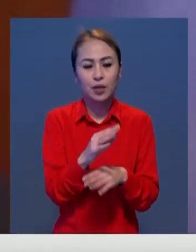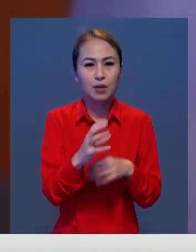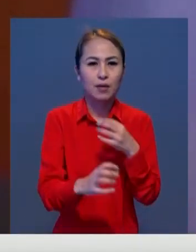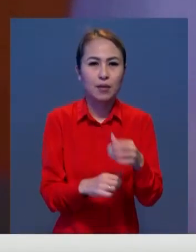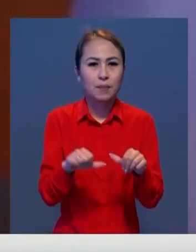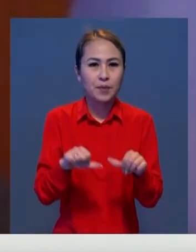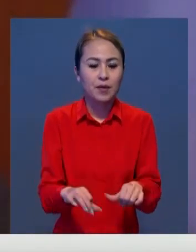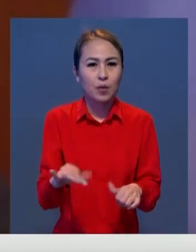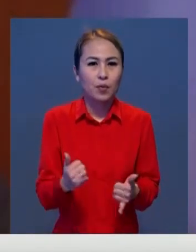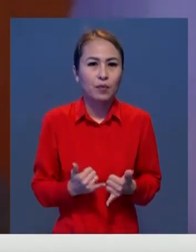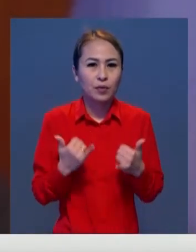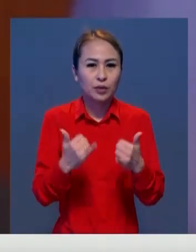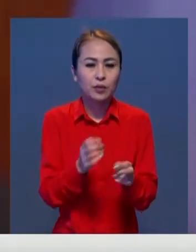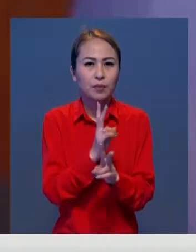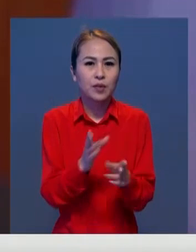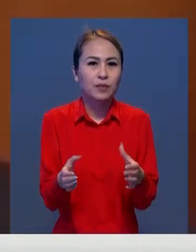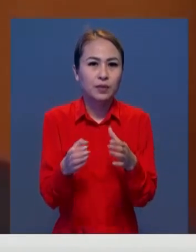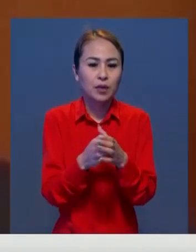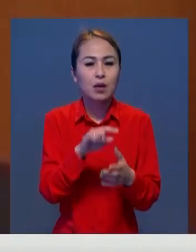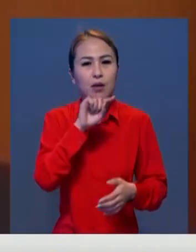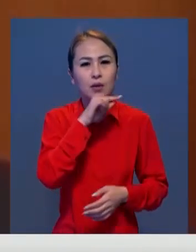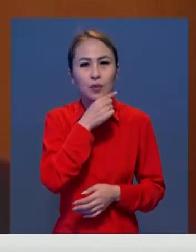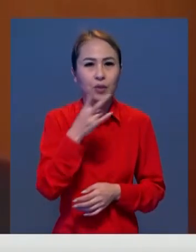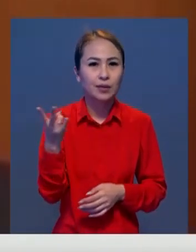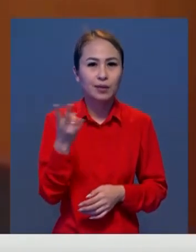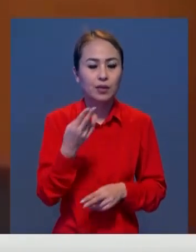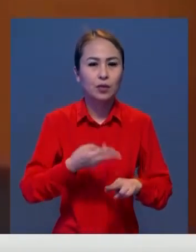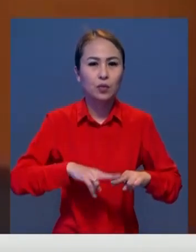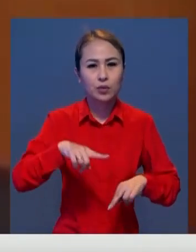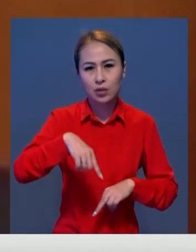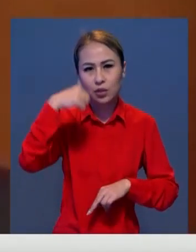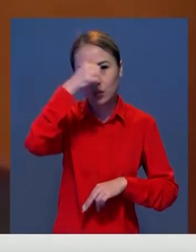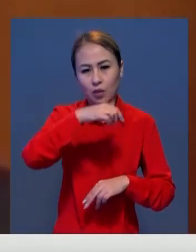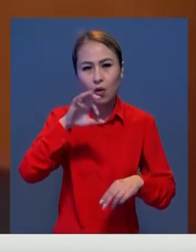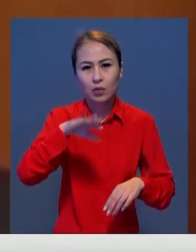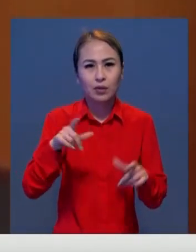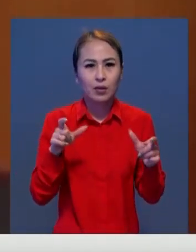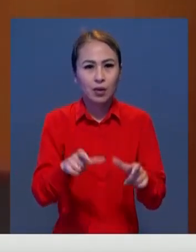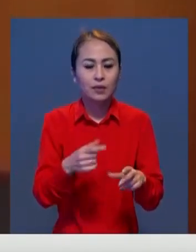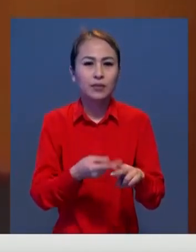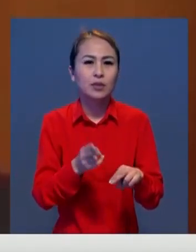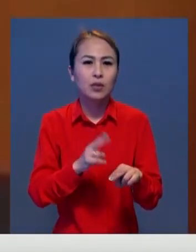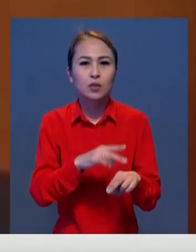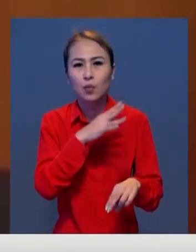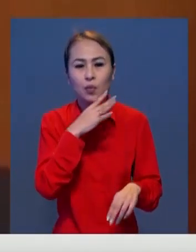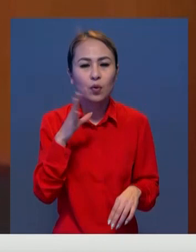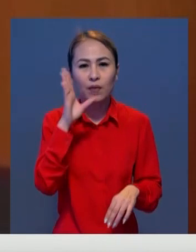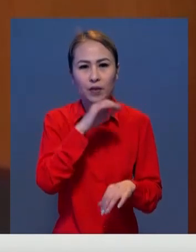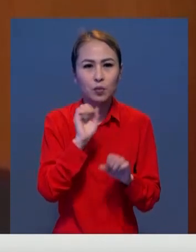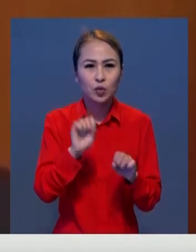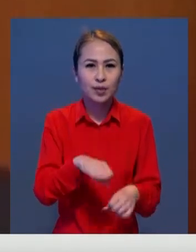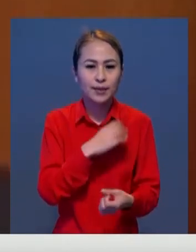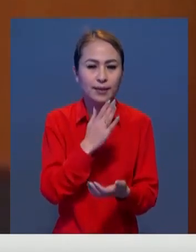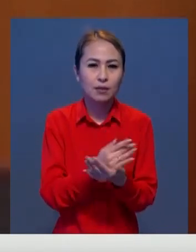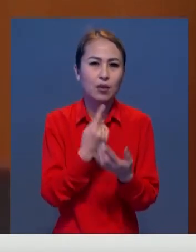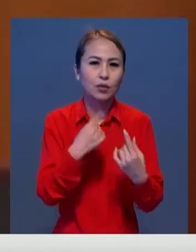құққа құрметпен қарайтын бірыңғай жаһандық экономика қажет. Биыл бәрімізде пандемиядан қалпына келу үшін бірегей мүмкіндік бар. Ол үшін